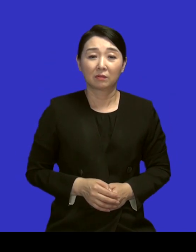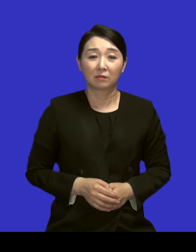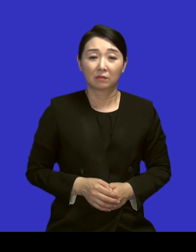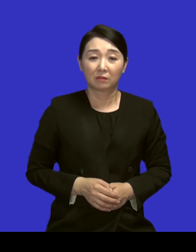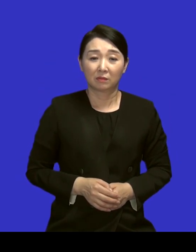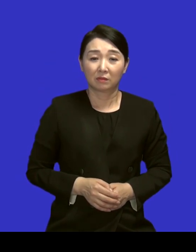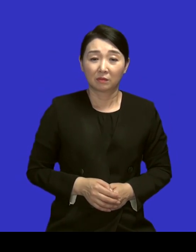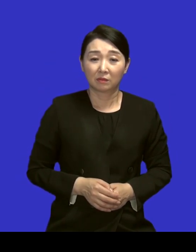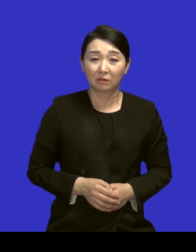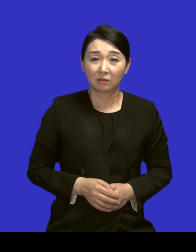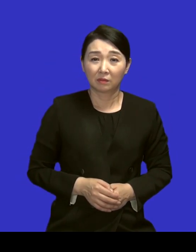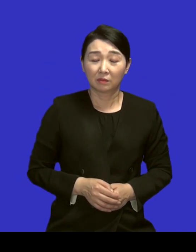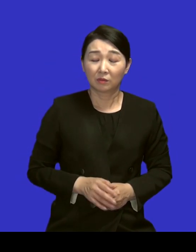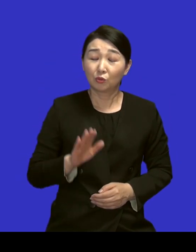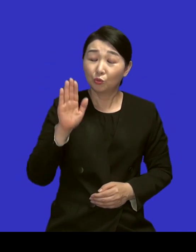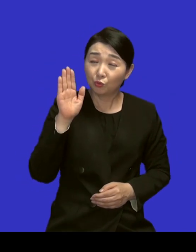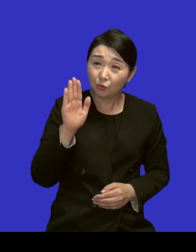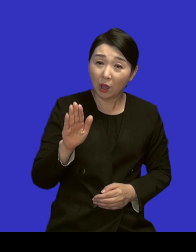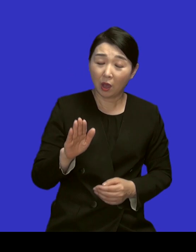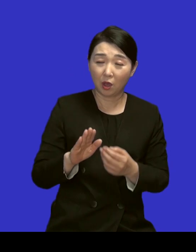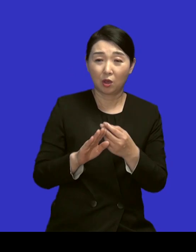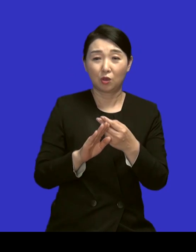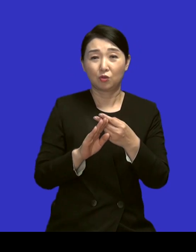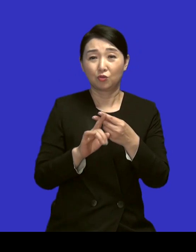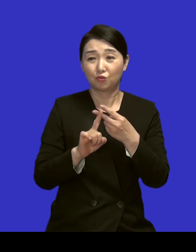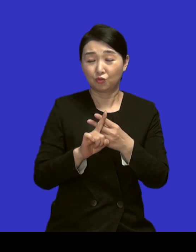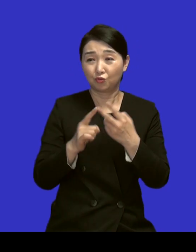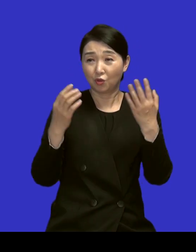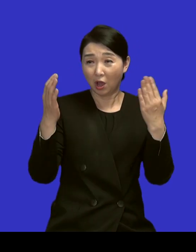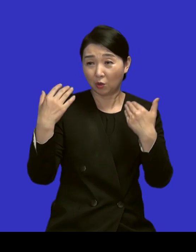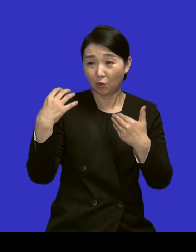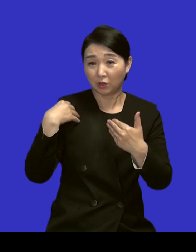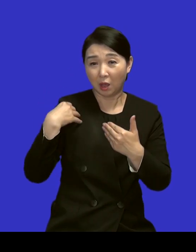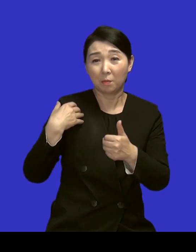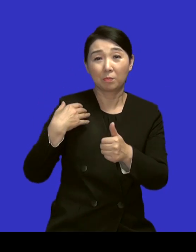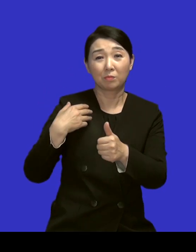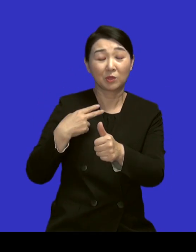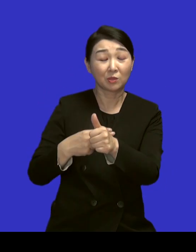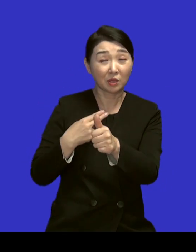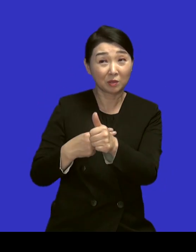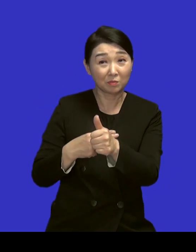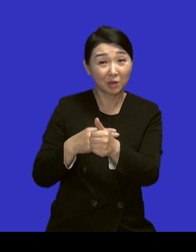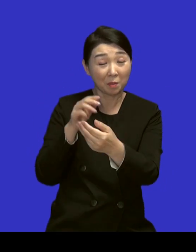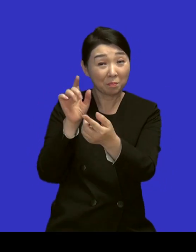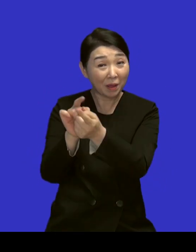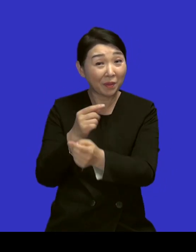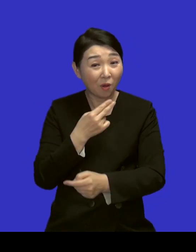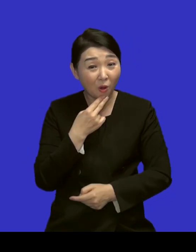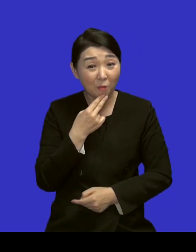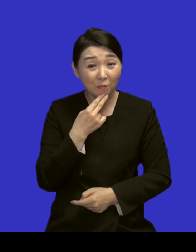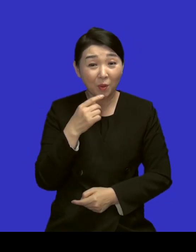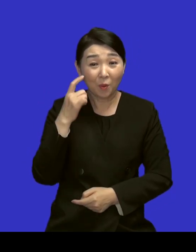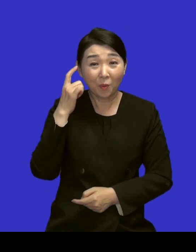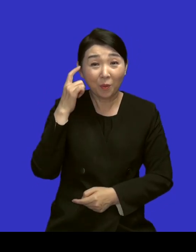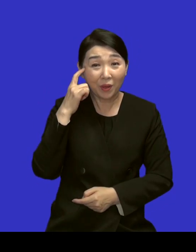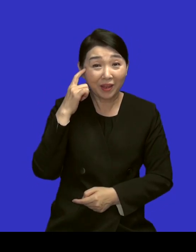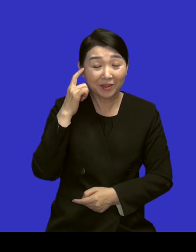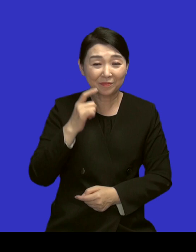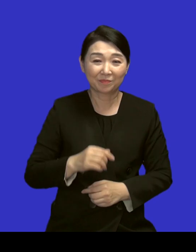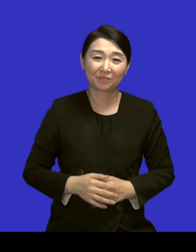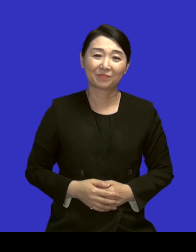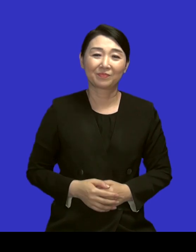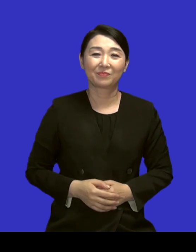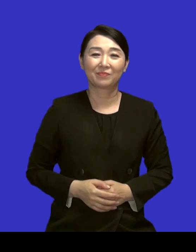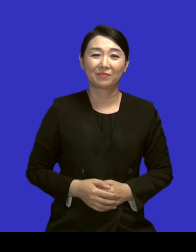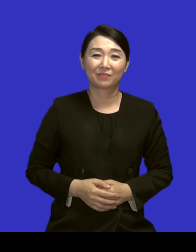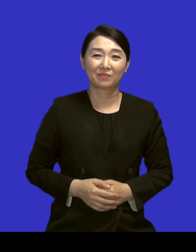담임 선생님 안 찾아갔어요? 혹시 저 학교 입학했어요, 대학생이에요. 어떻게 밥은 좀 먹고 다니세요? 이러고 한번 가지고 그러셨어요. 진짜 신기한 게